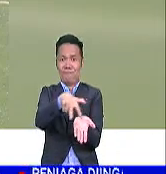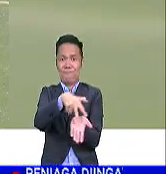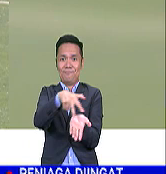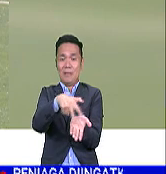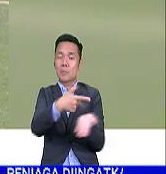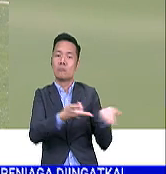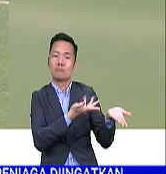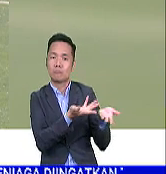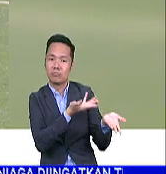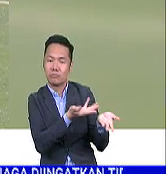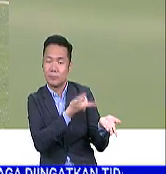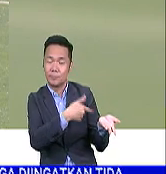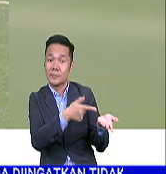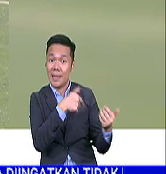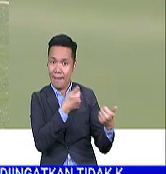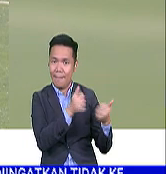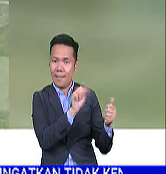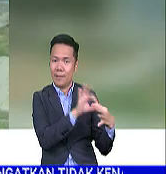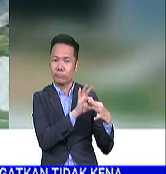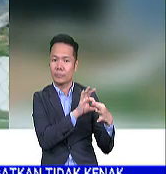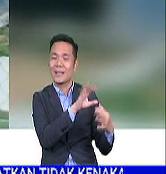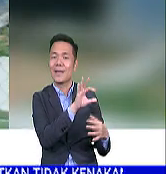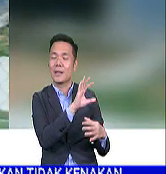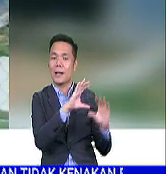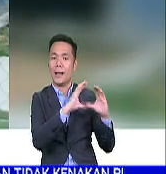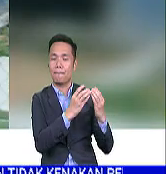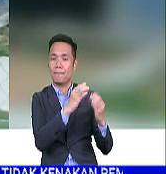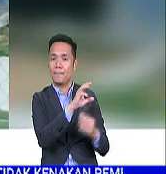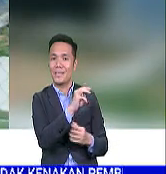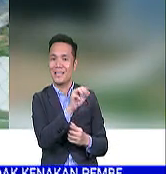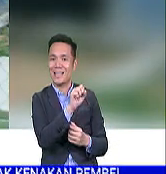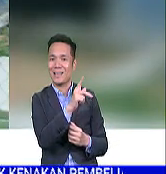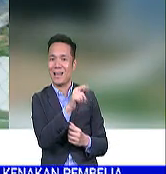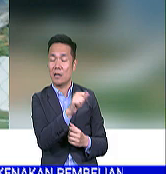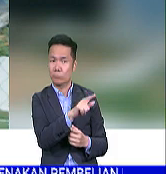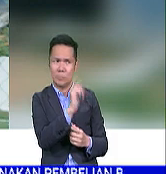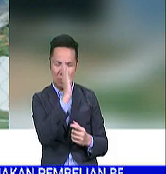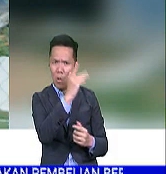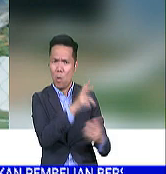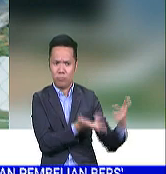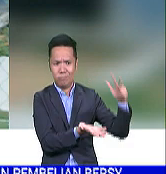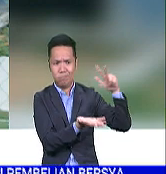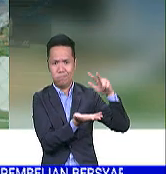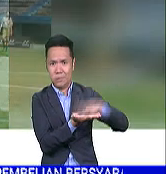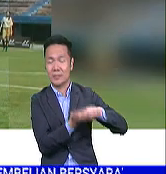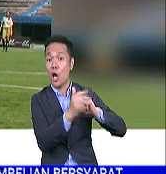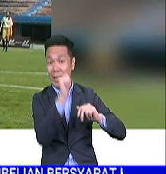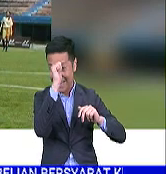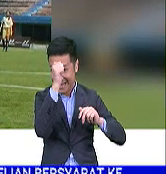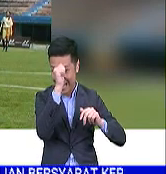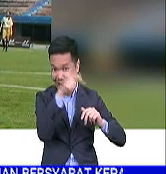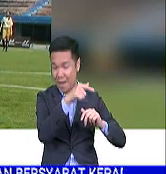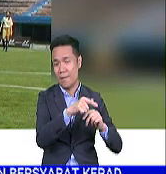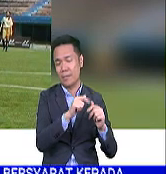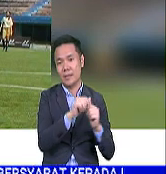peringkat perbincangan bersama kelab berkenaan. Jelasnya Misaka United juga sedang menunggu keputusan daripada All India Football